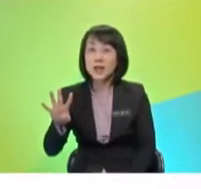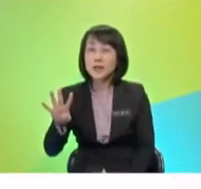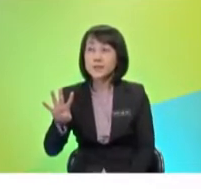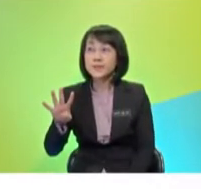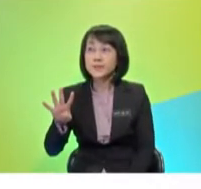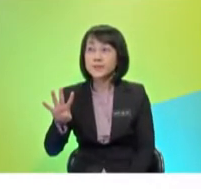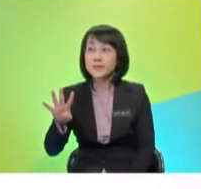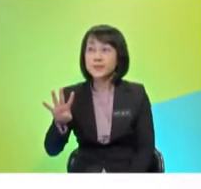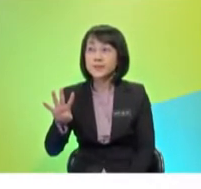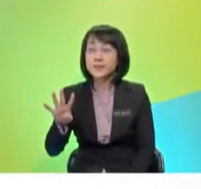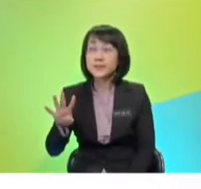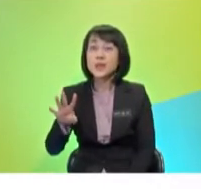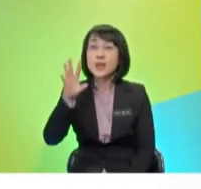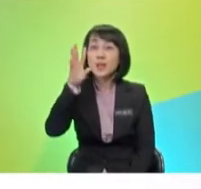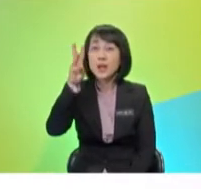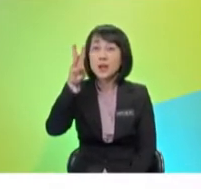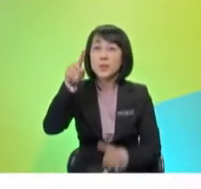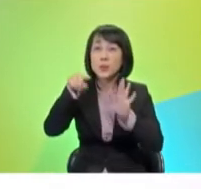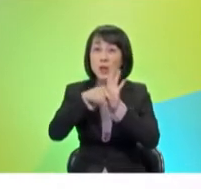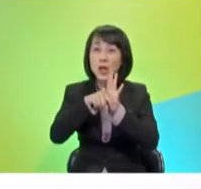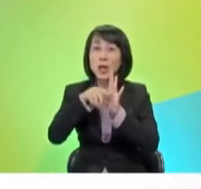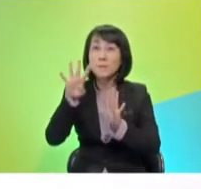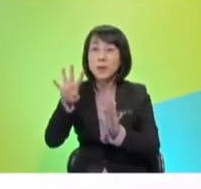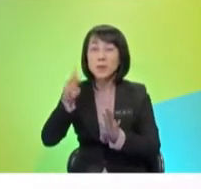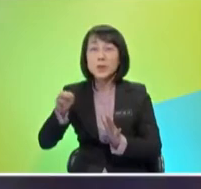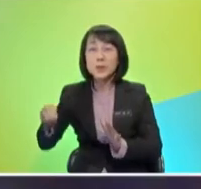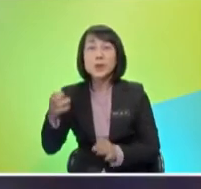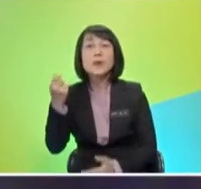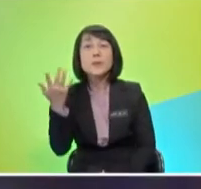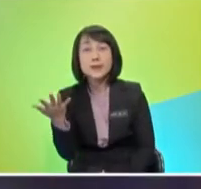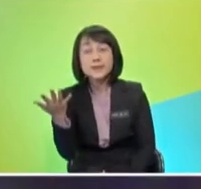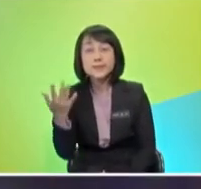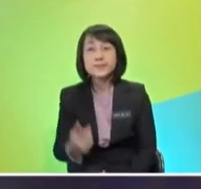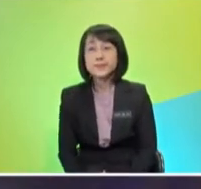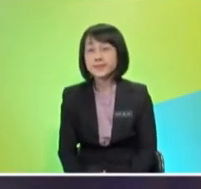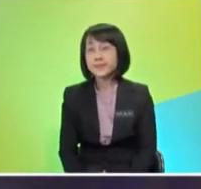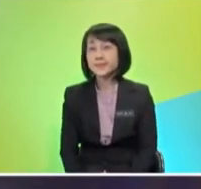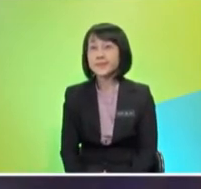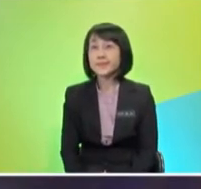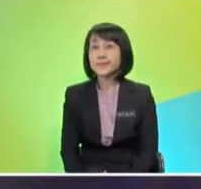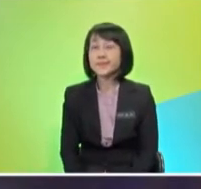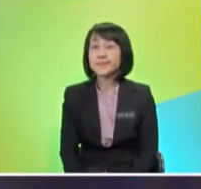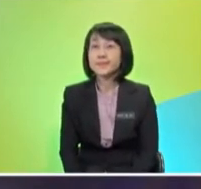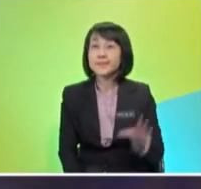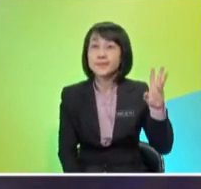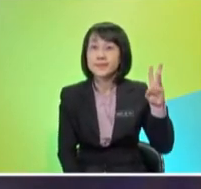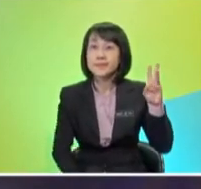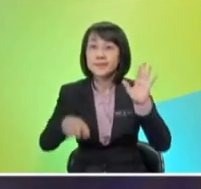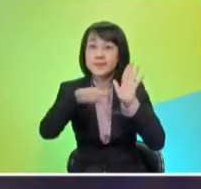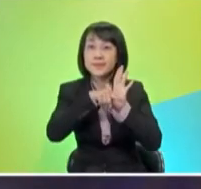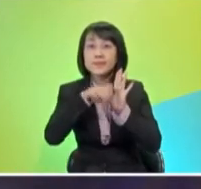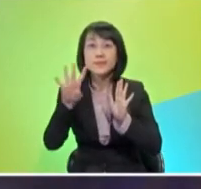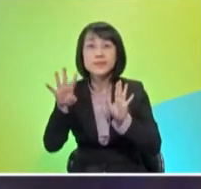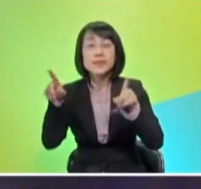empat murid-murid berapa tadi kita belajar menolak menggunakan fakta atas 6 tolak 4